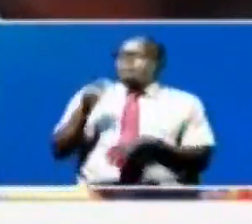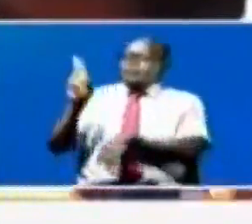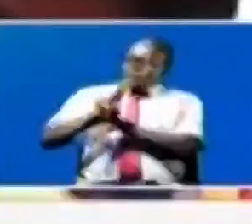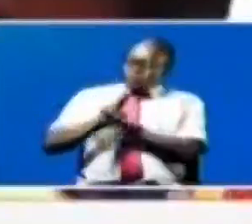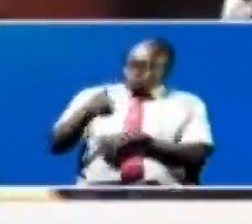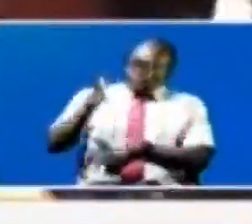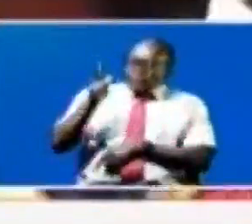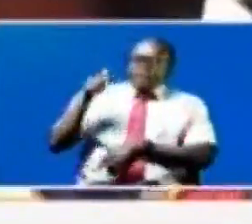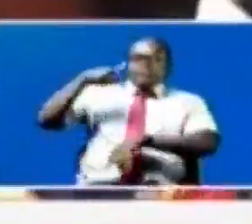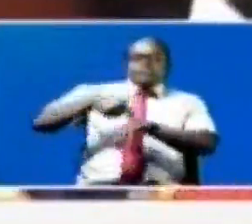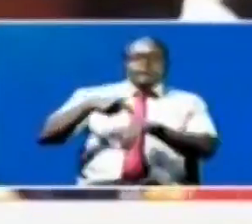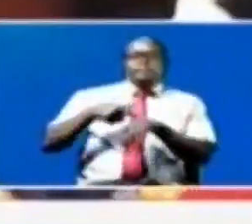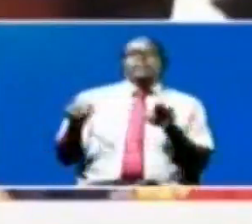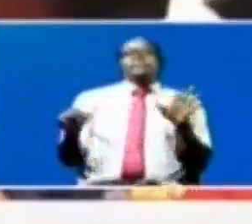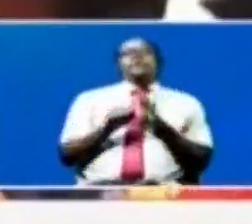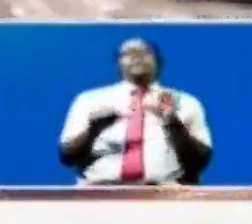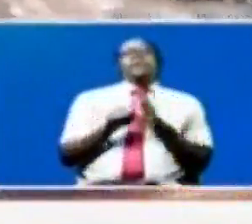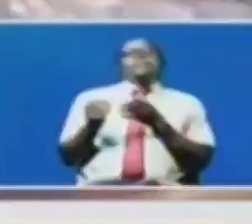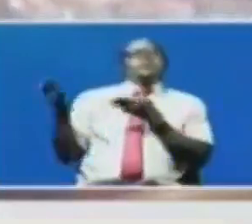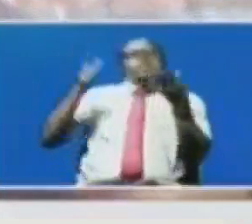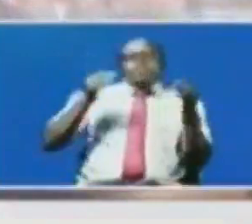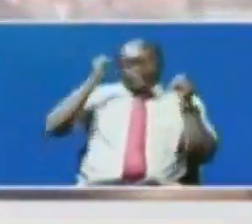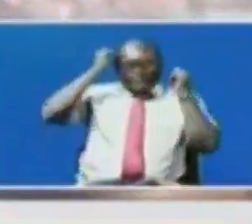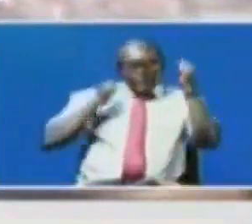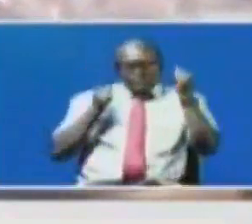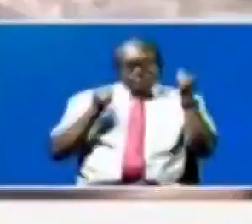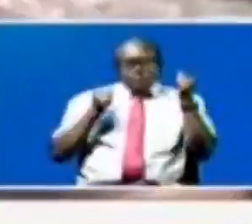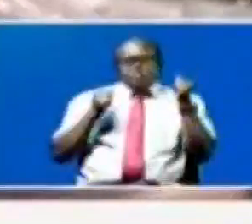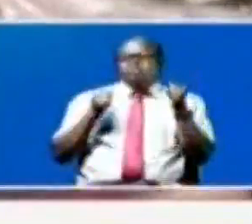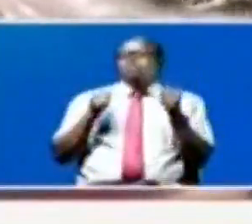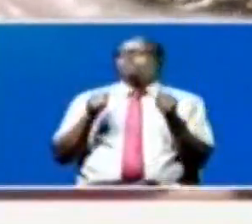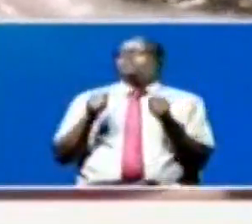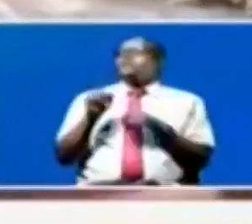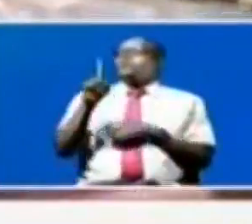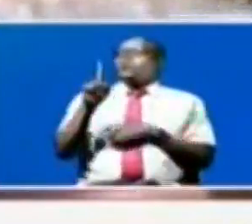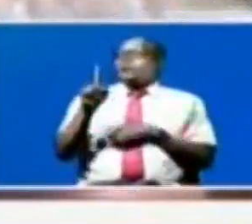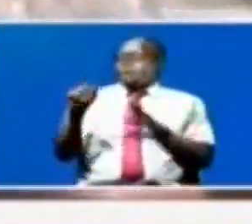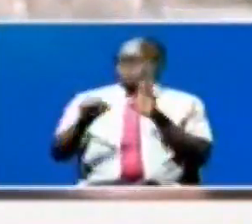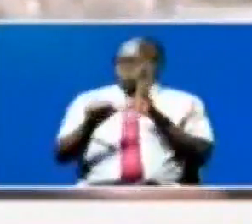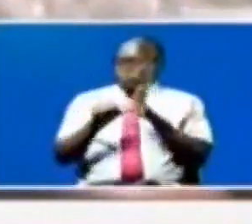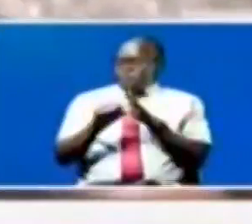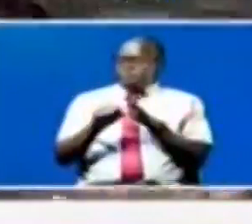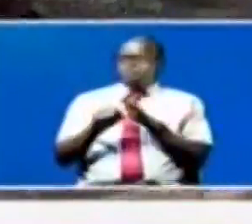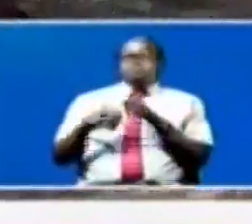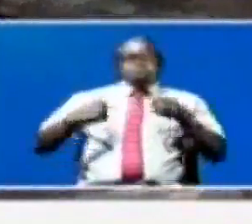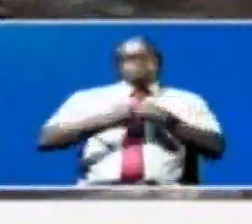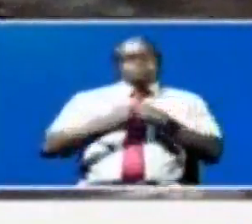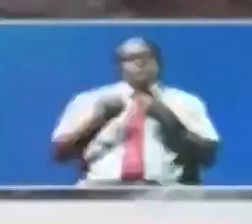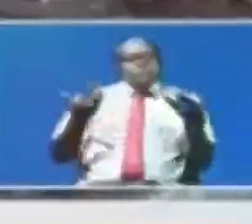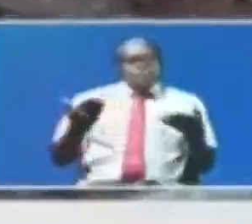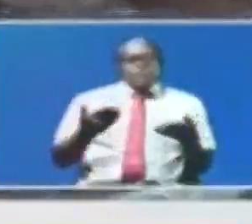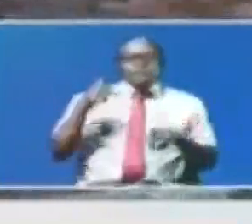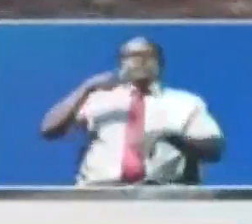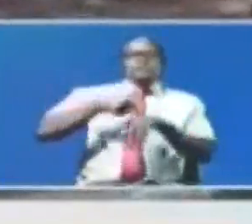itumike kwa ile vita kutoka nje. Kisa cha wakati huu ni mojawapo tu ya matukio ya migongano katika